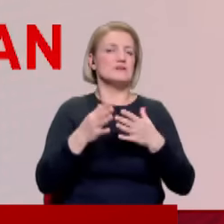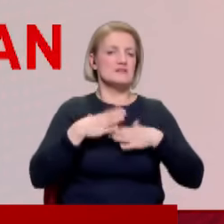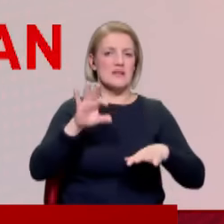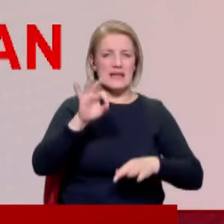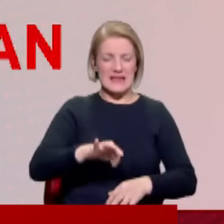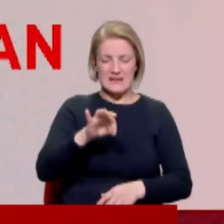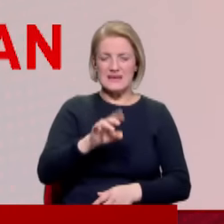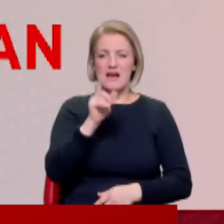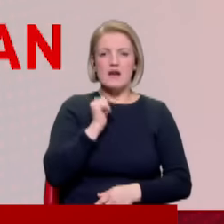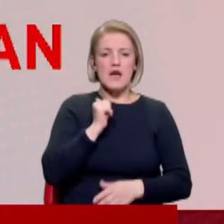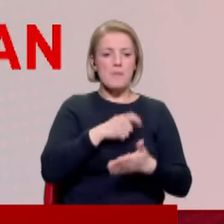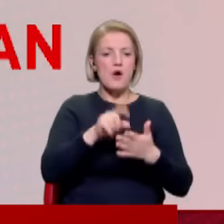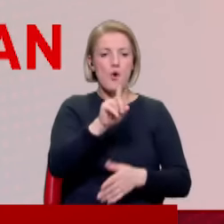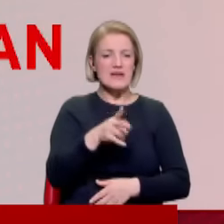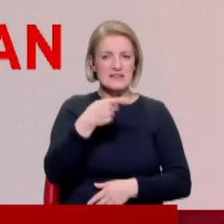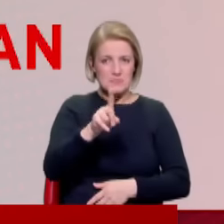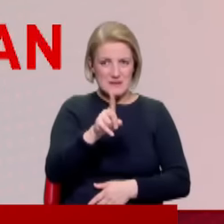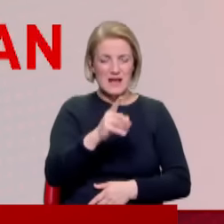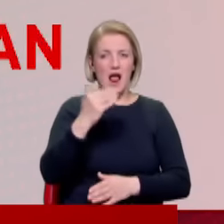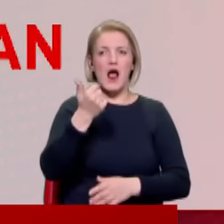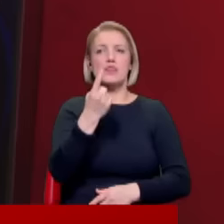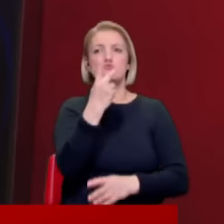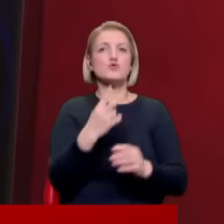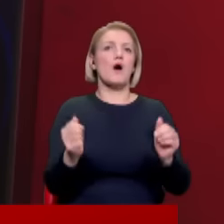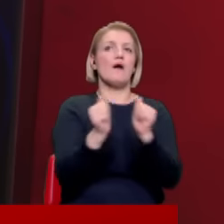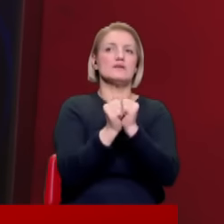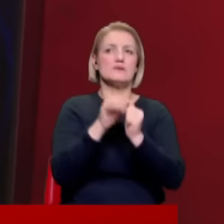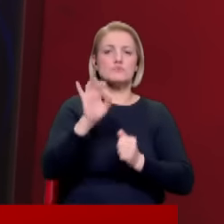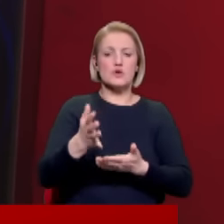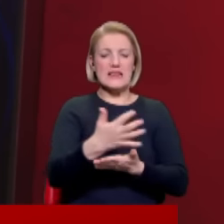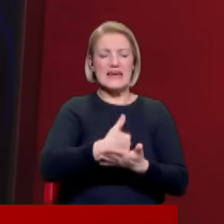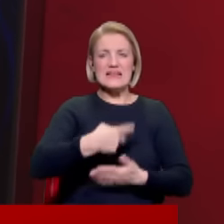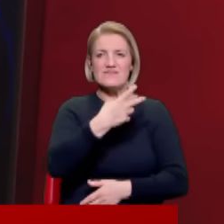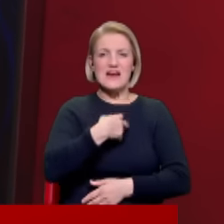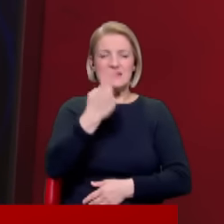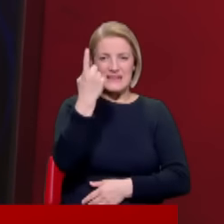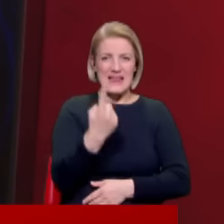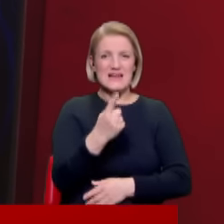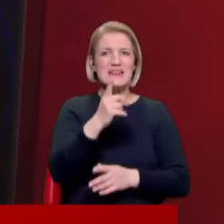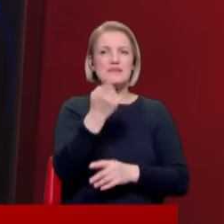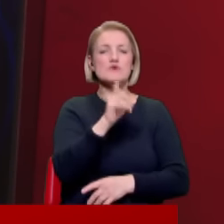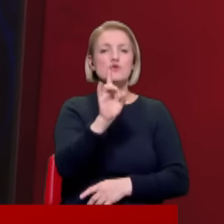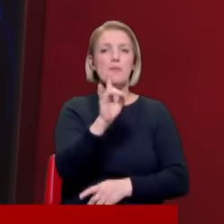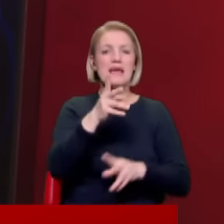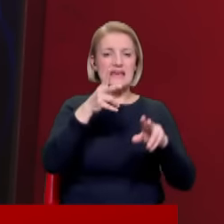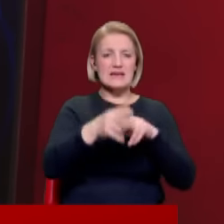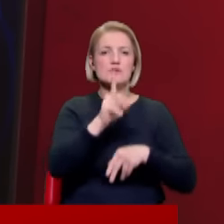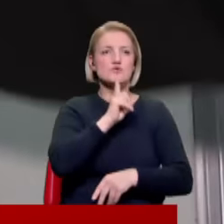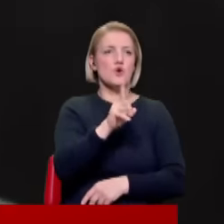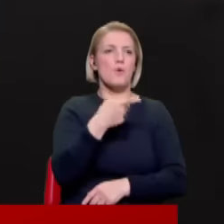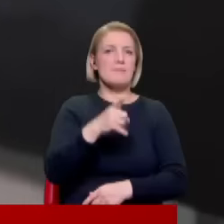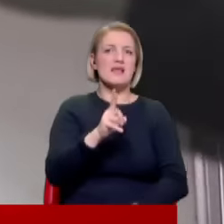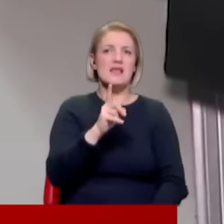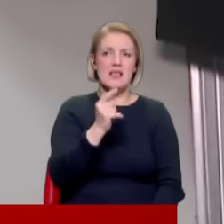ilk dilim asgari ücret 17 bin liranın 6,5 katı. Bugün gelir vergisinin ilk dilimi %15'lik kesintiyle 110 bin